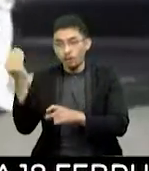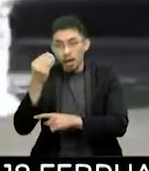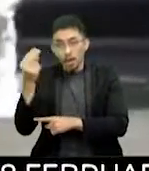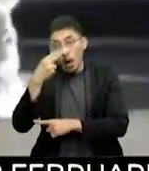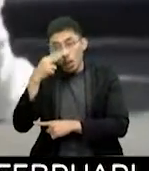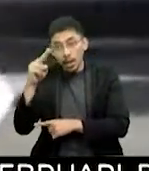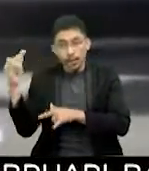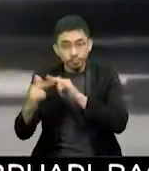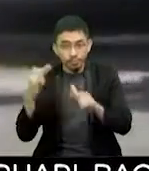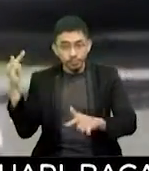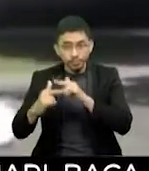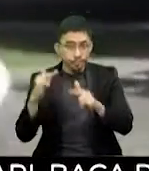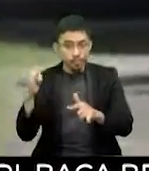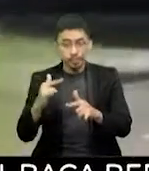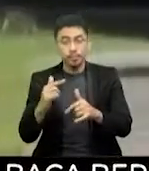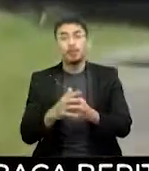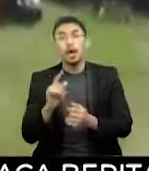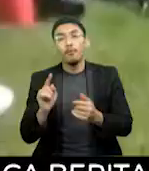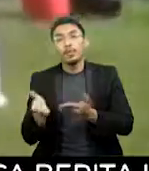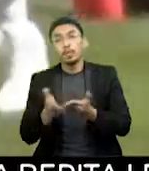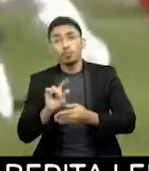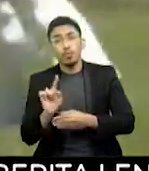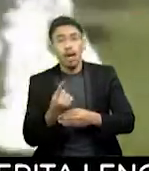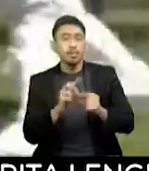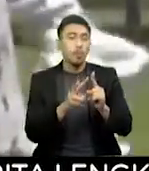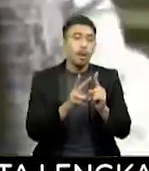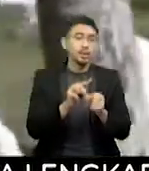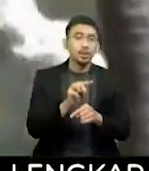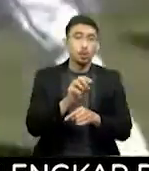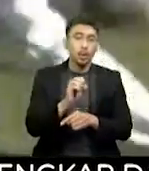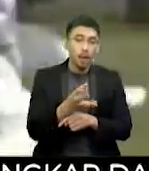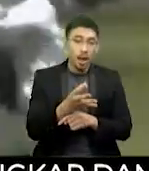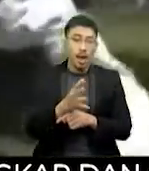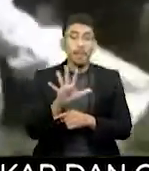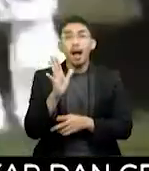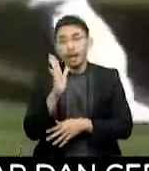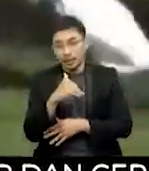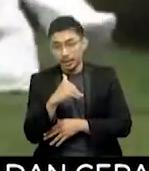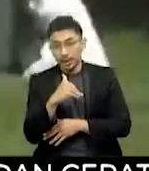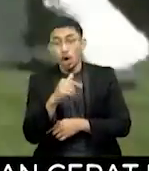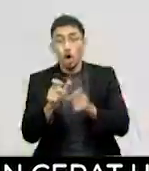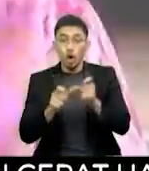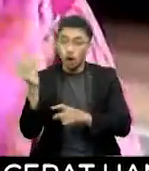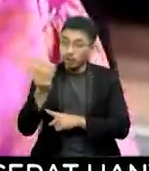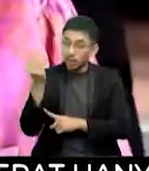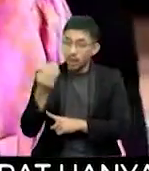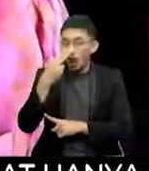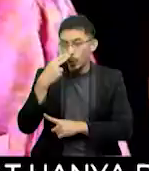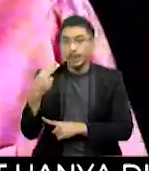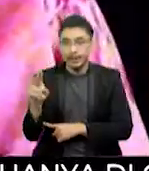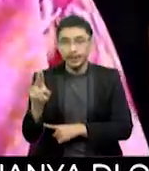bervariasi dengan harga mulai dari 11 hingga 12 juta rupiah untuk 5 hari karantina wisatawan mancanegara. Dan Jawa